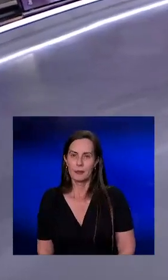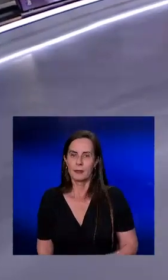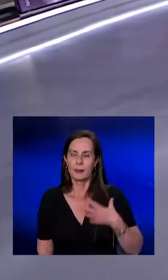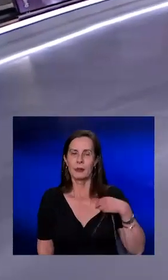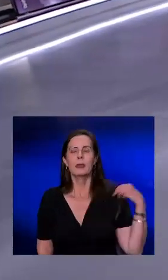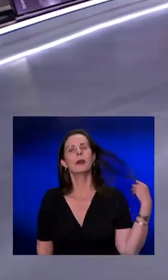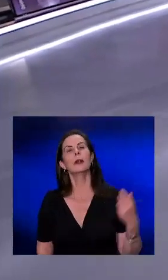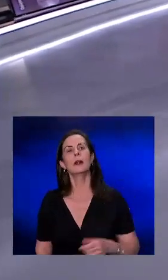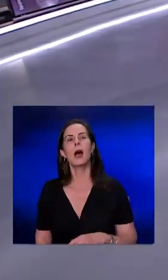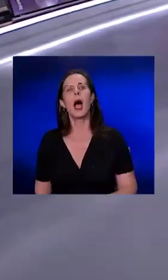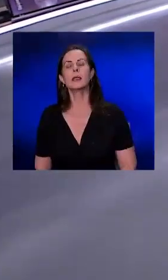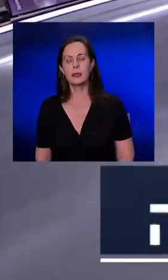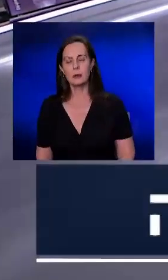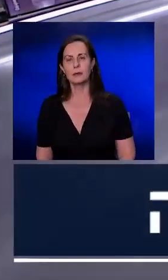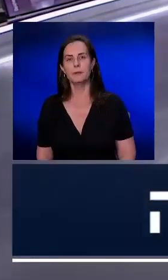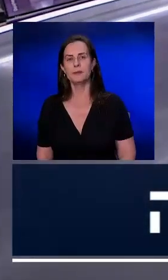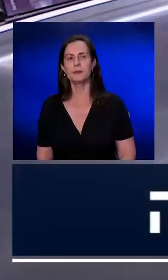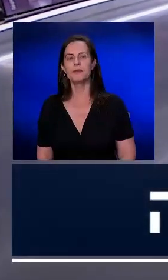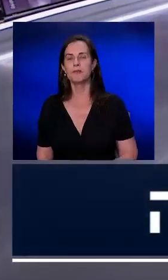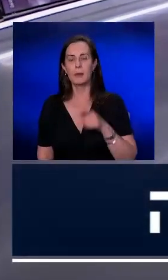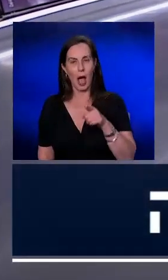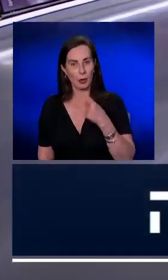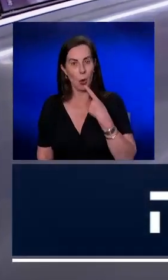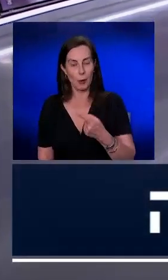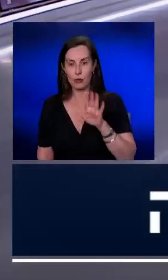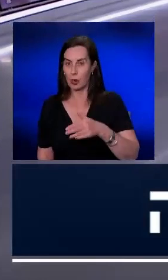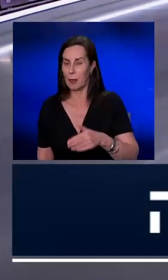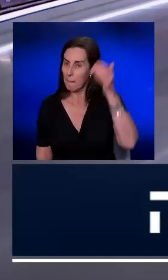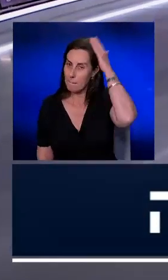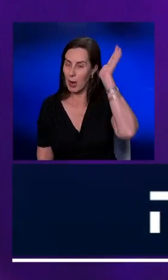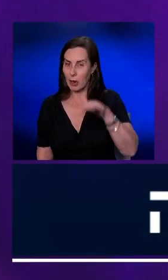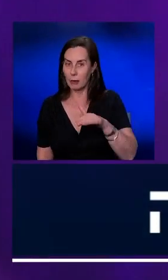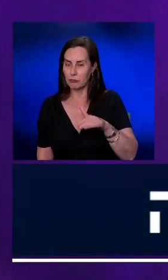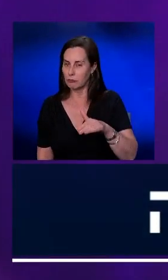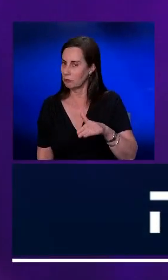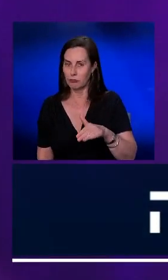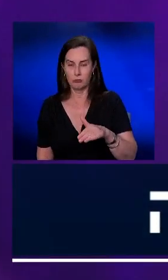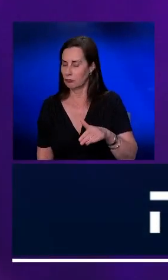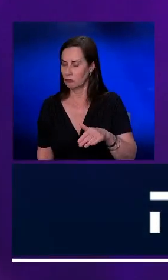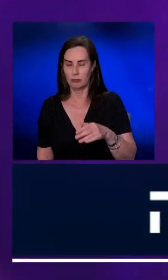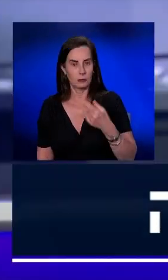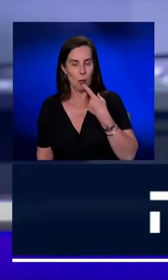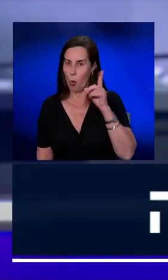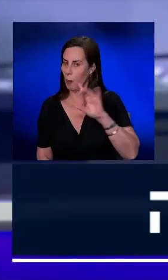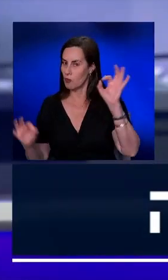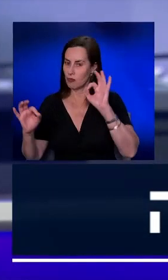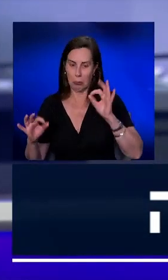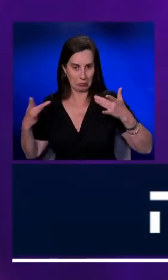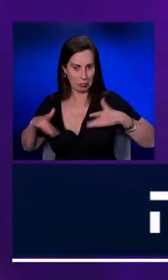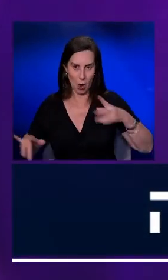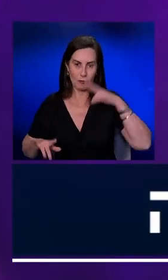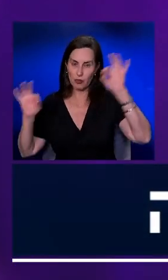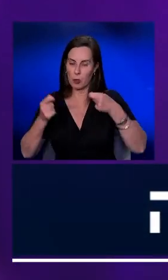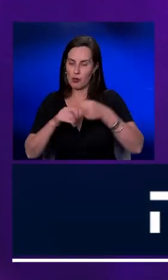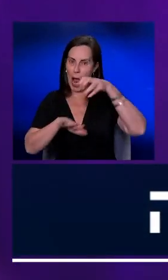בהמשך לדברים ששמענו מיכל שמש כתבנו הפוליטי, אתה מספר שראש הממשלה בנט מתנער מהבטחה לרע"מ בעניין הר הבית. נכון, מיכל. שמענו